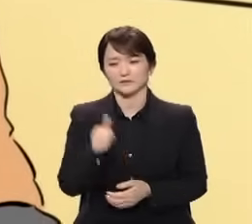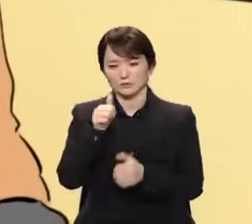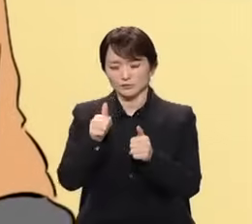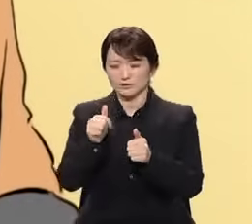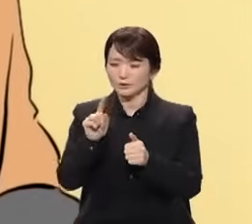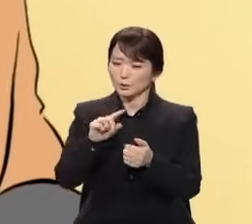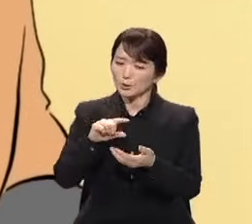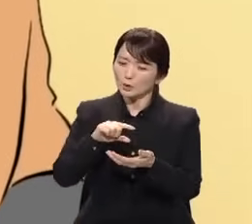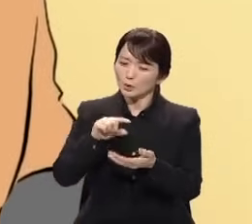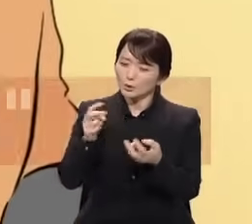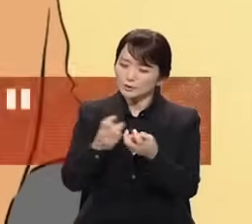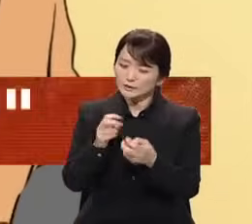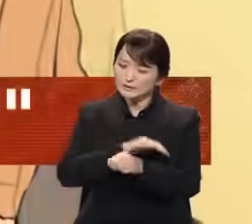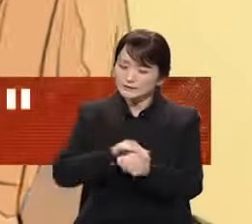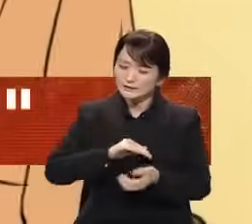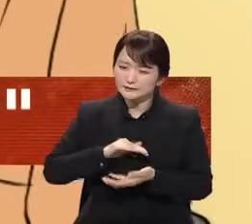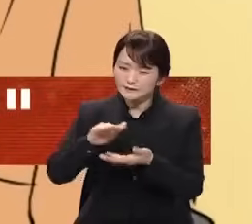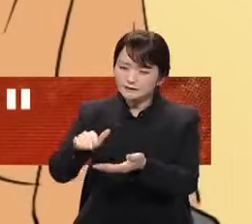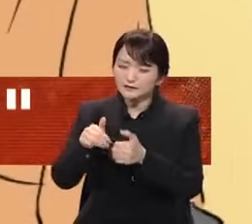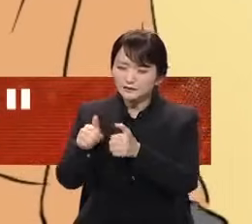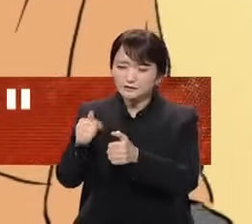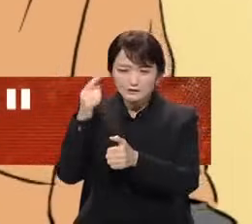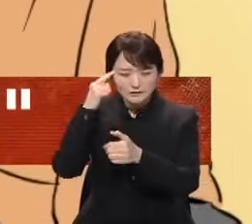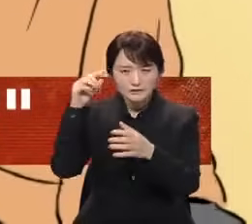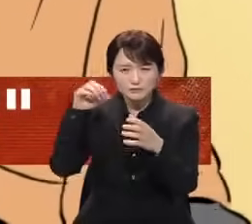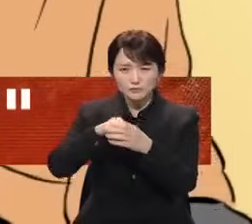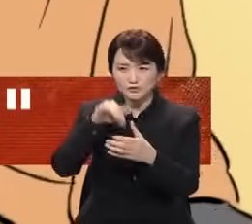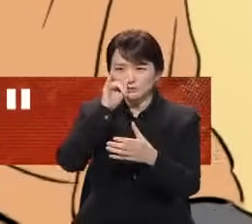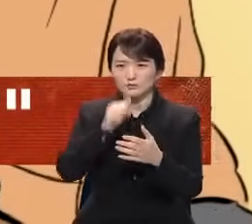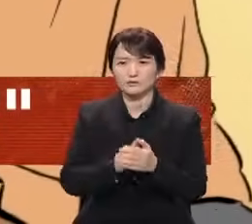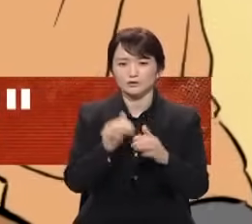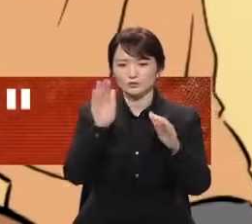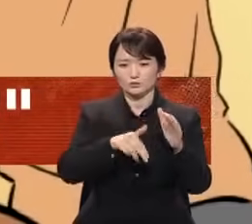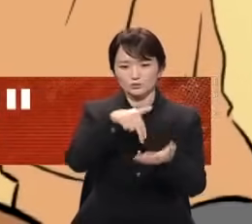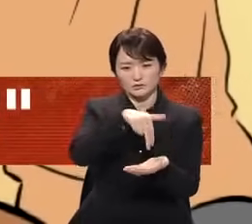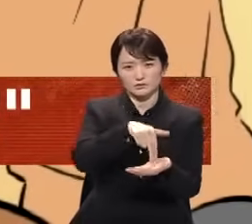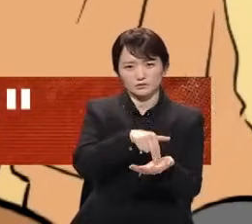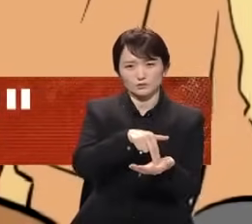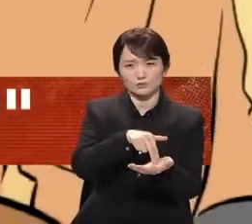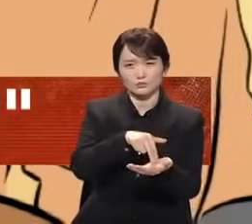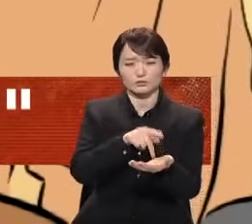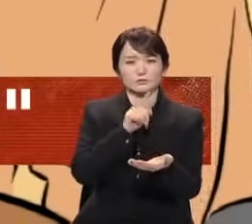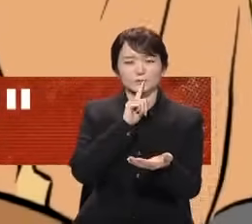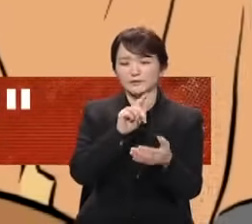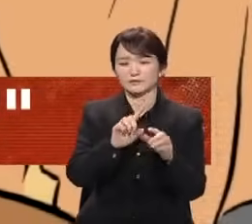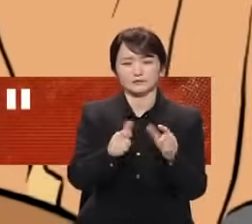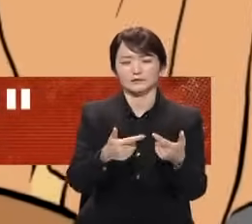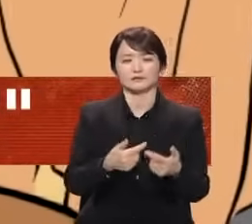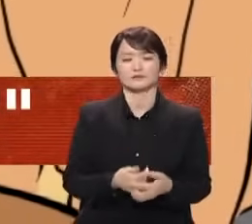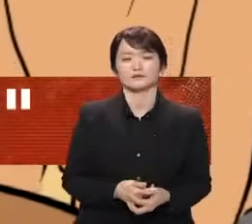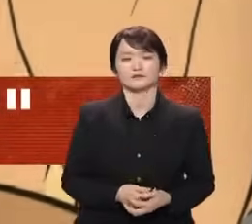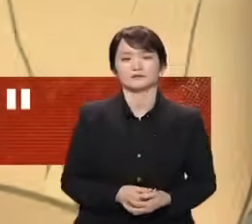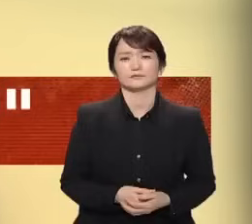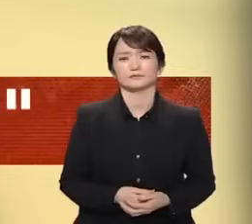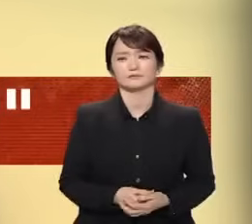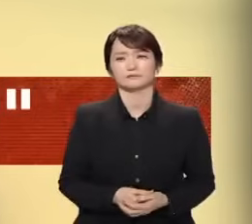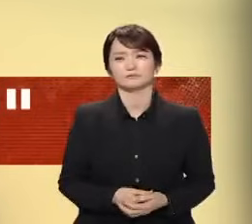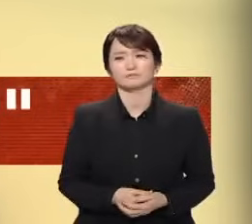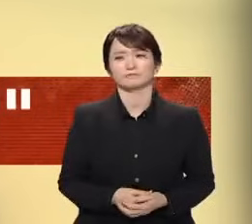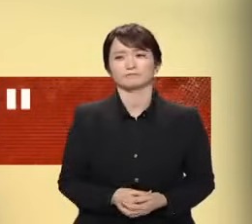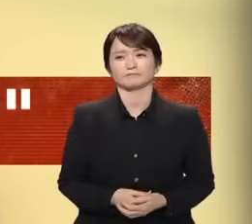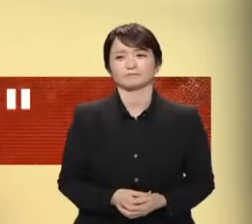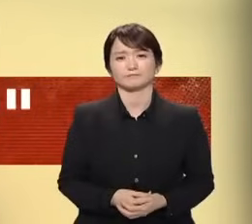전달하느냐에 따라서 그 부분도 참조를 하는 경우도 있거든요. 꼭 이게 공식은 절대 아닙니다. 절대 아니에요. 자, 박 변호사님. 네. 박